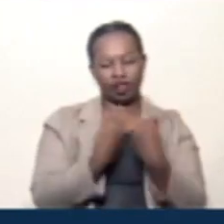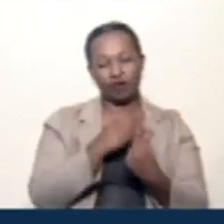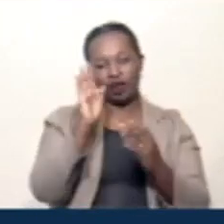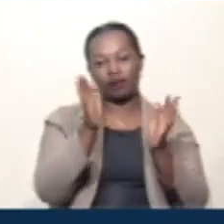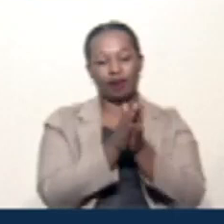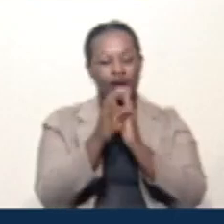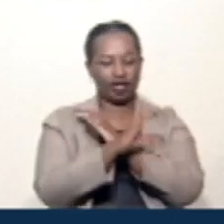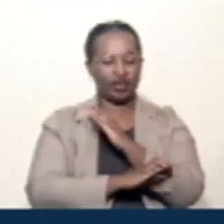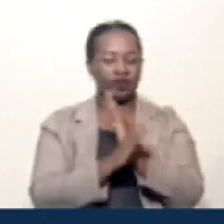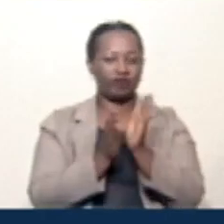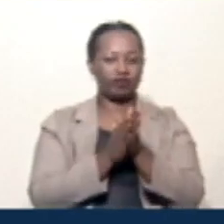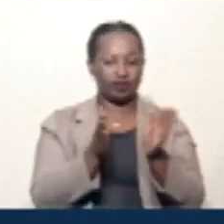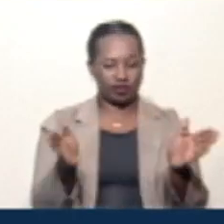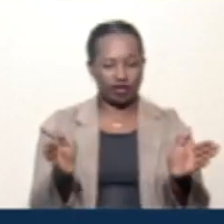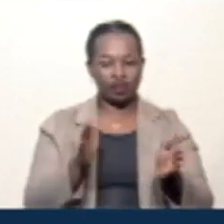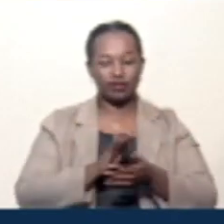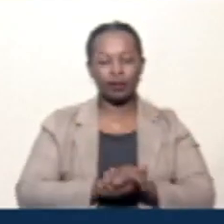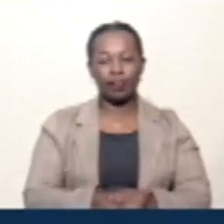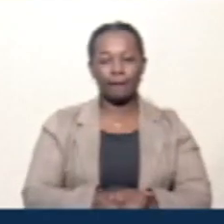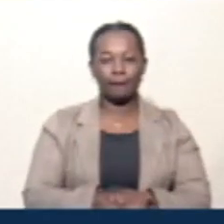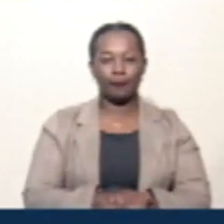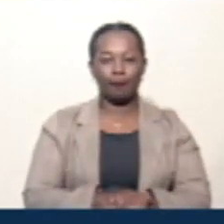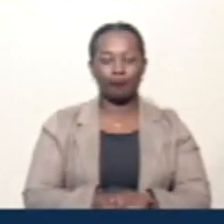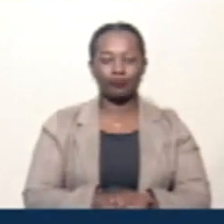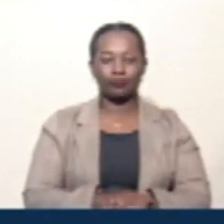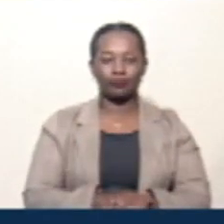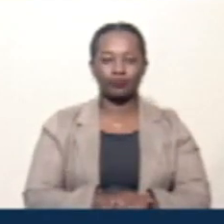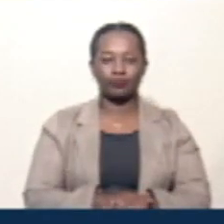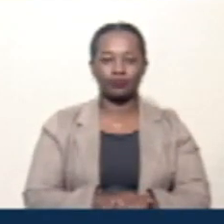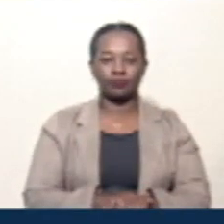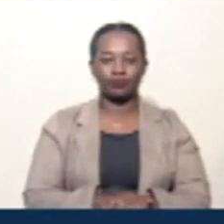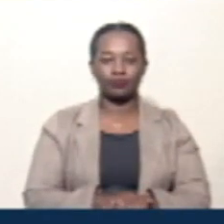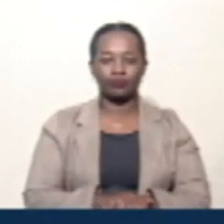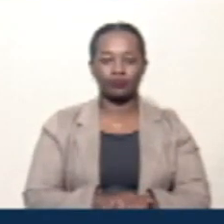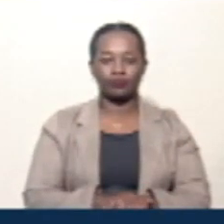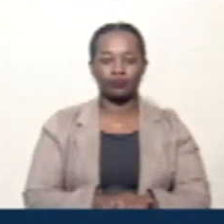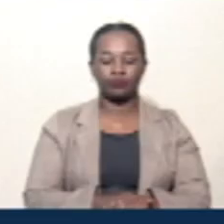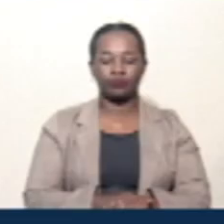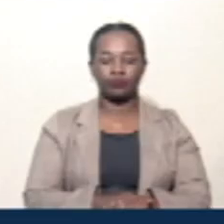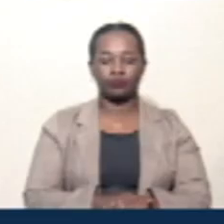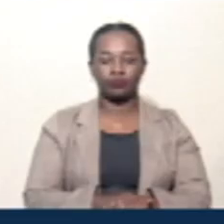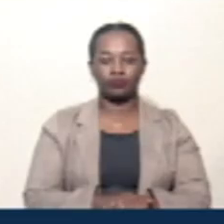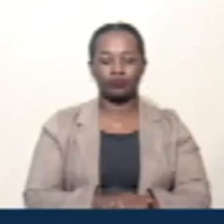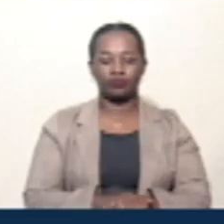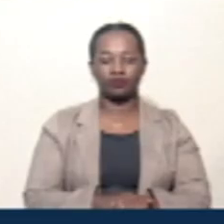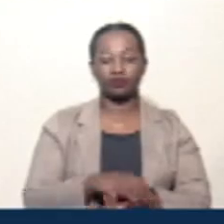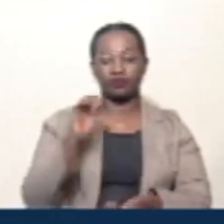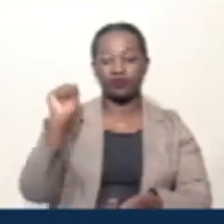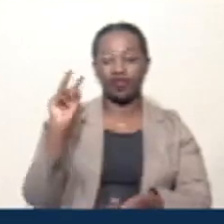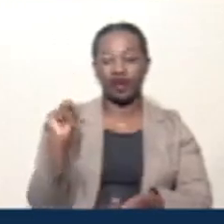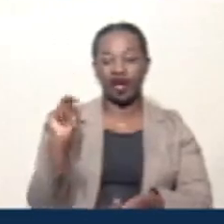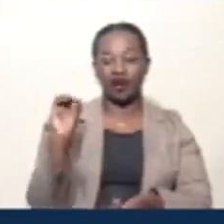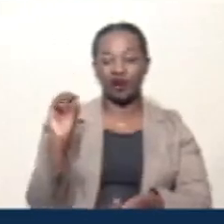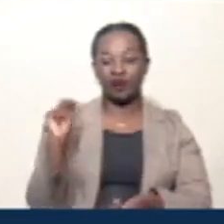n'igihugu muri rusange. Ni nk'uko twateguye na Jean-Claude Mutoyezu ari kumwe na Nepo Biraboneye. Anonsi yatamuka Afurika